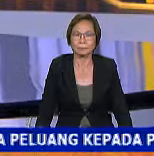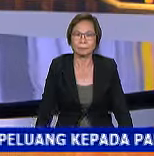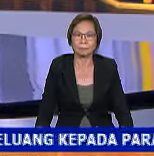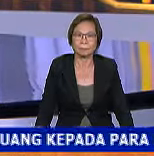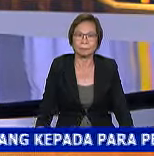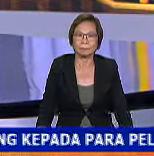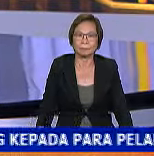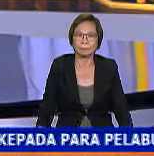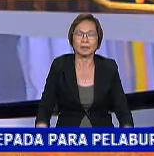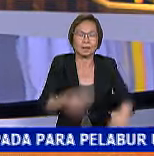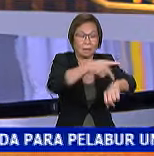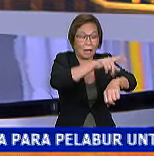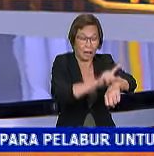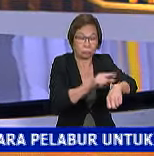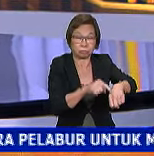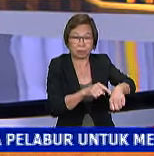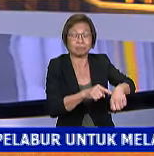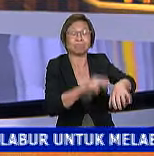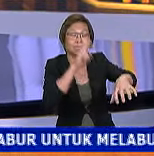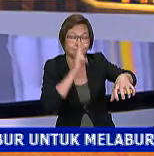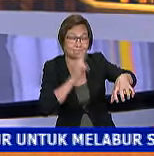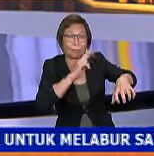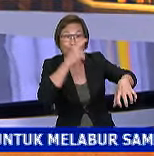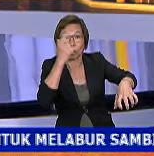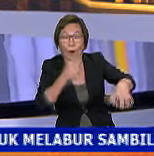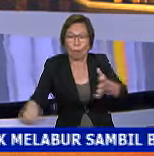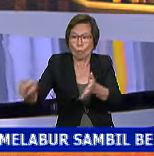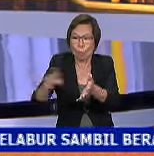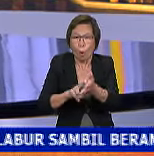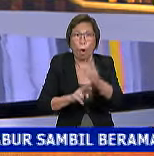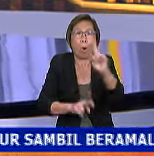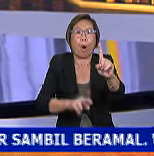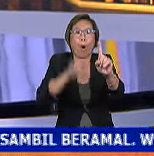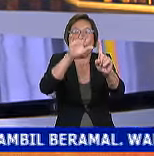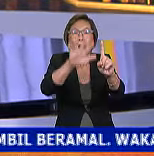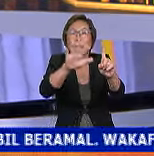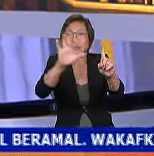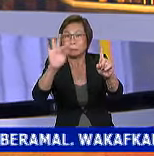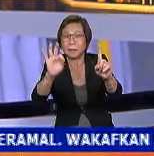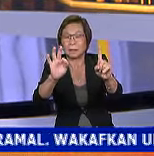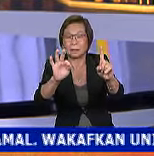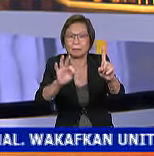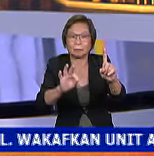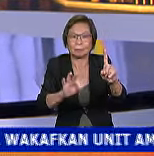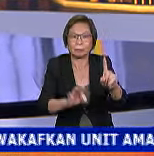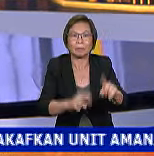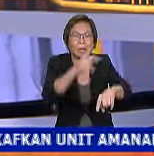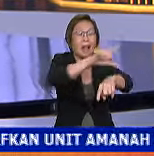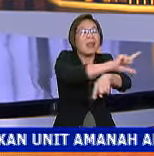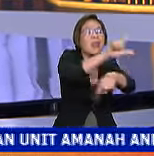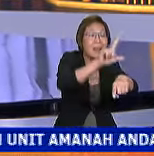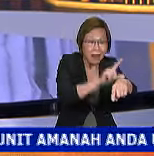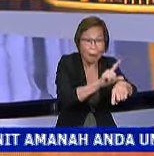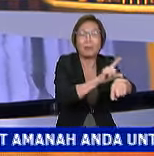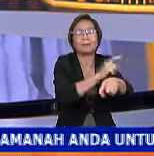di Langkawi kini status merah selepas berikut kan 159 Maaf Labuan